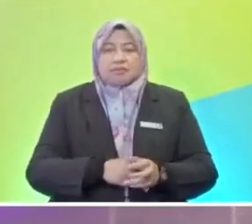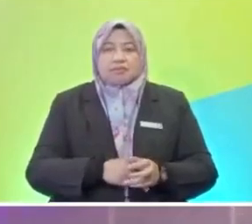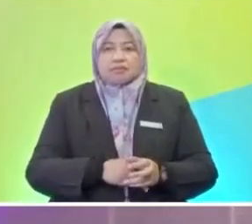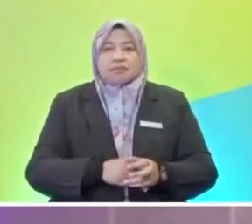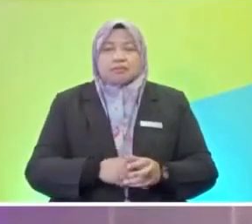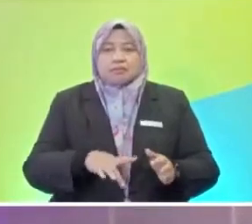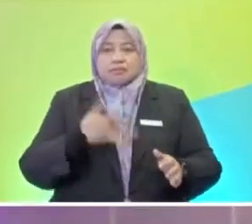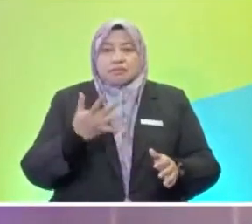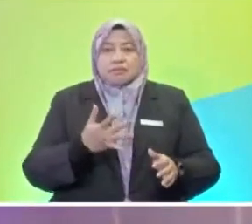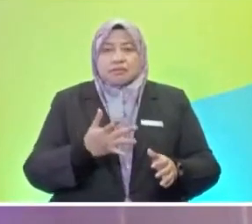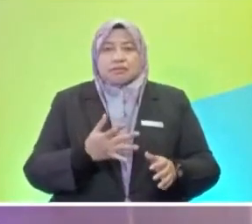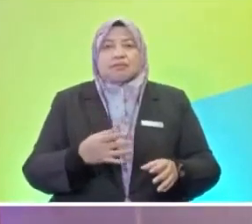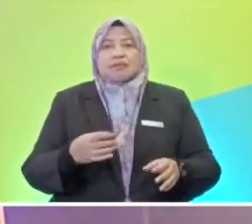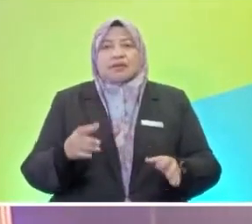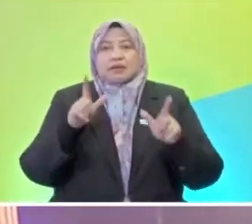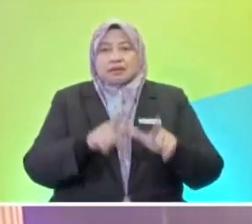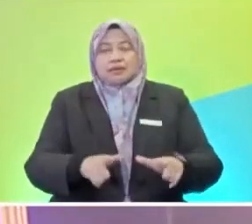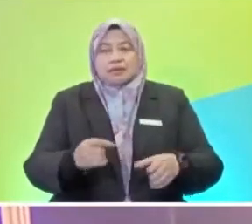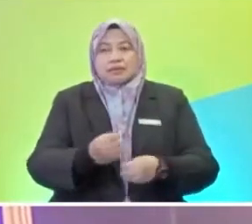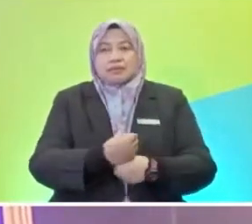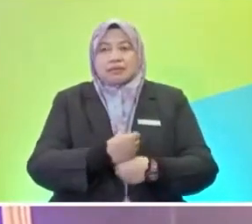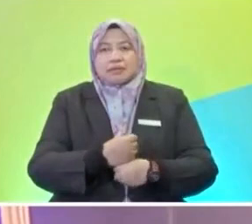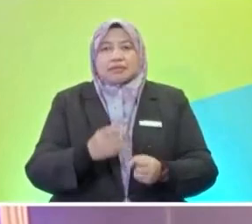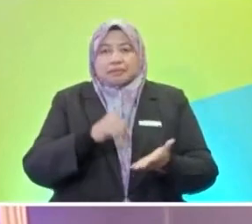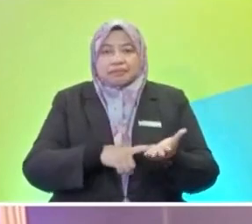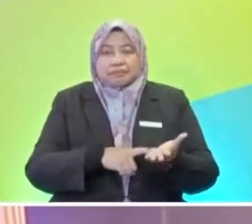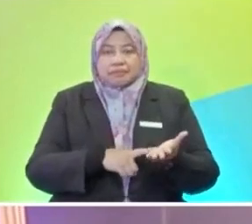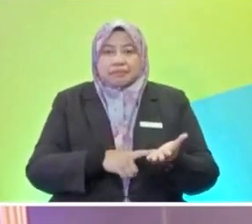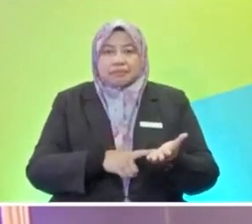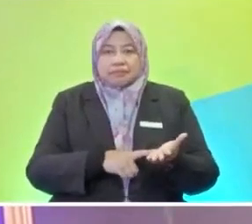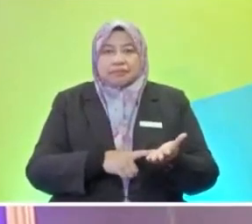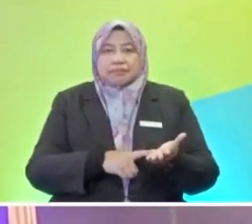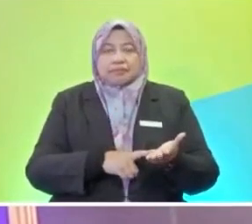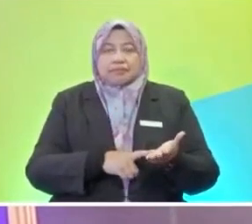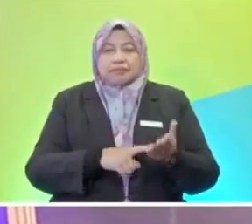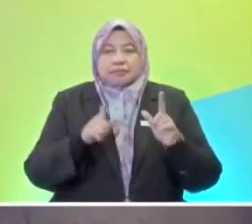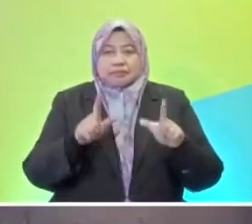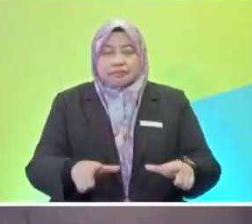nya kita letak bentuk apa kita letak bentuk bentuk